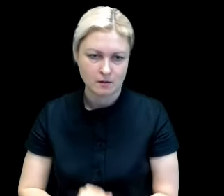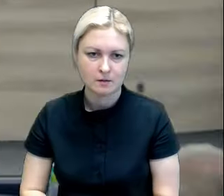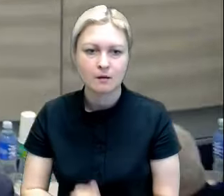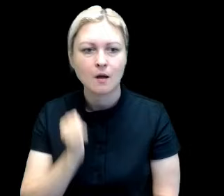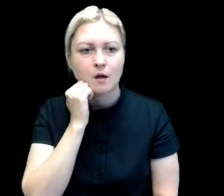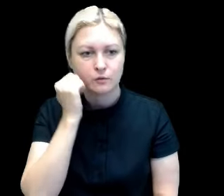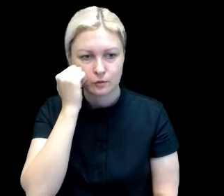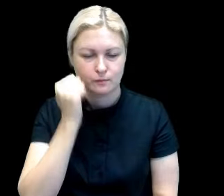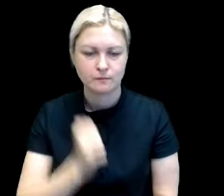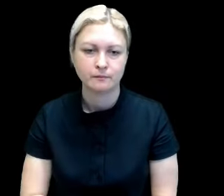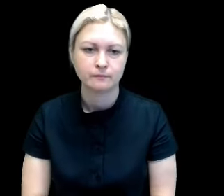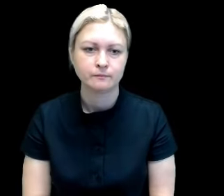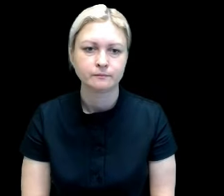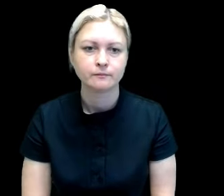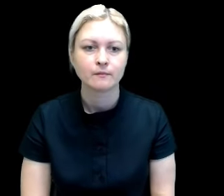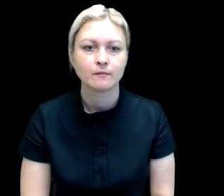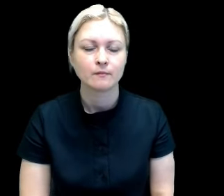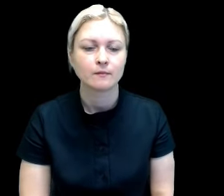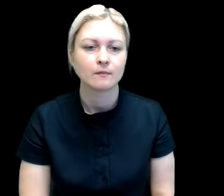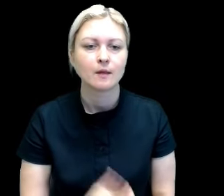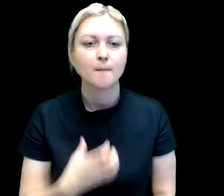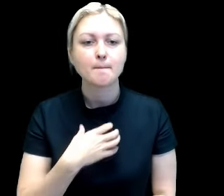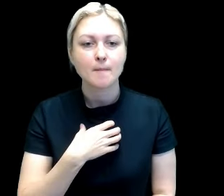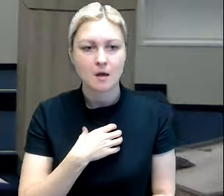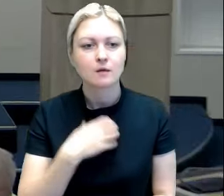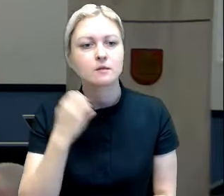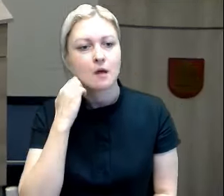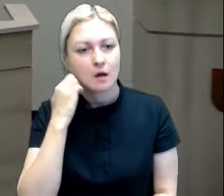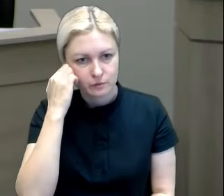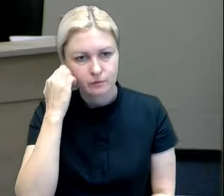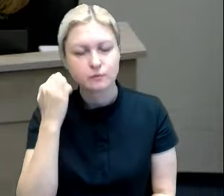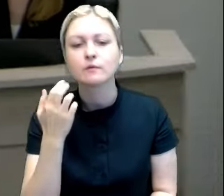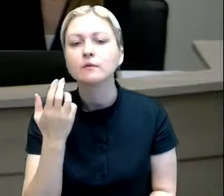ačiū ačiū daugiau